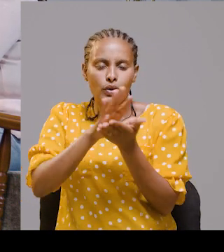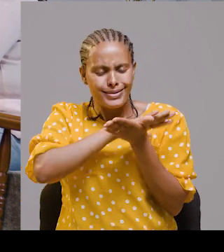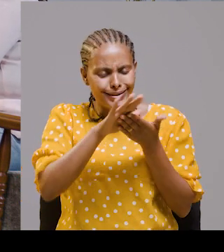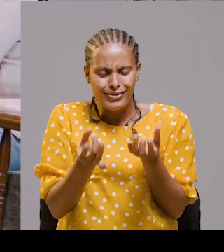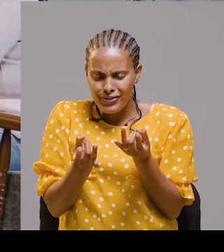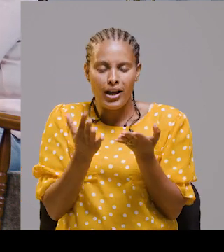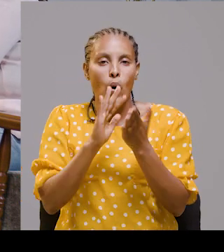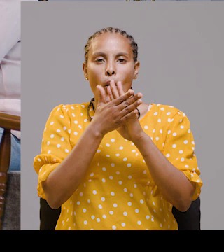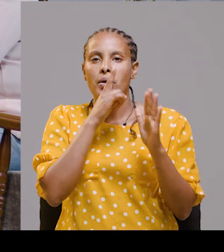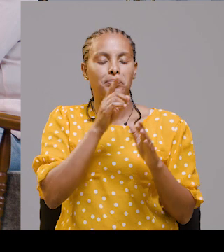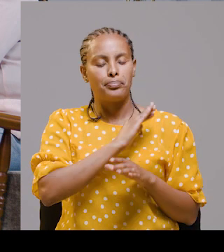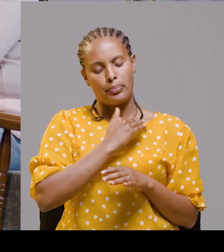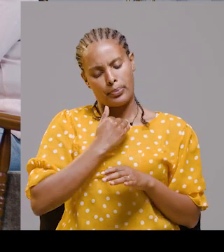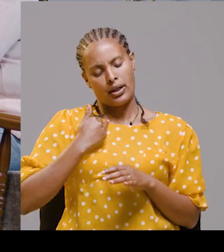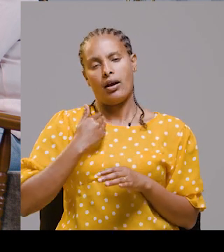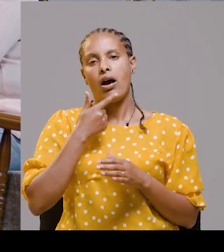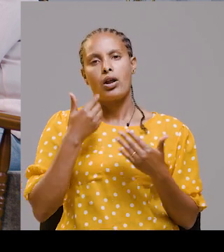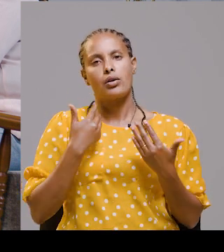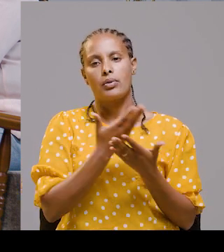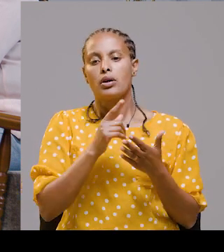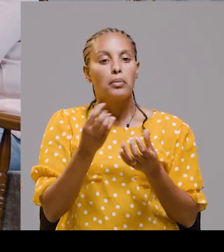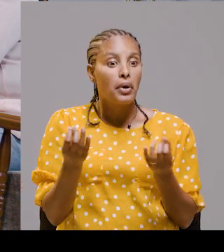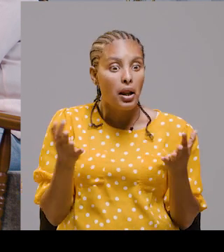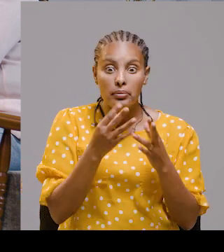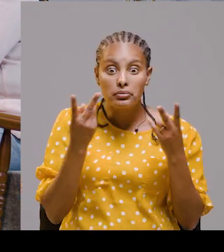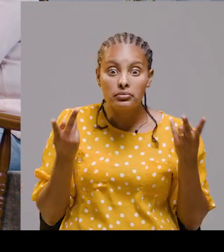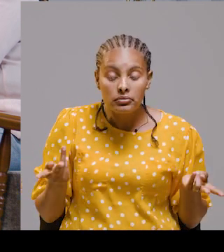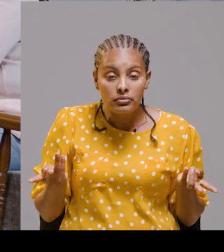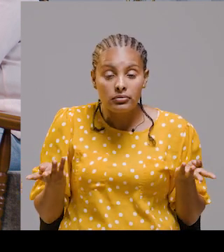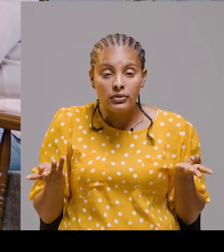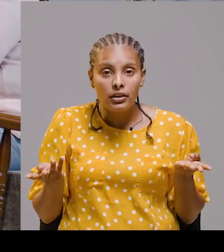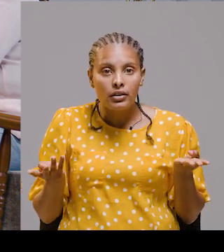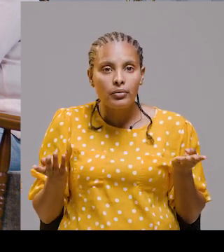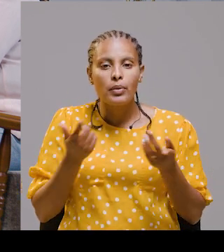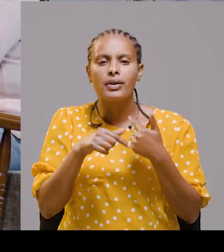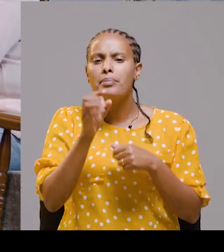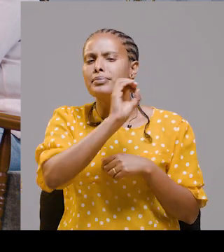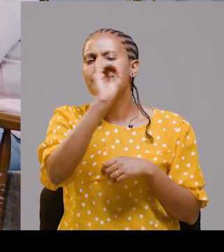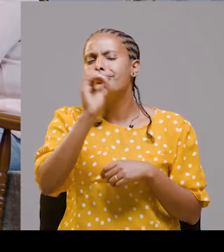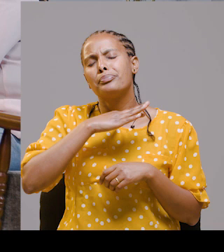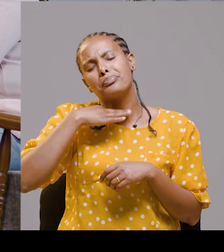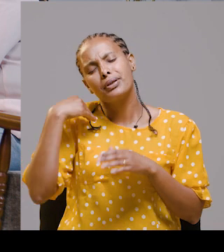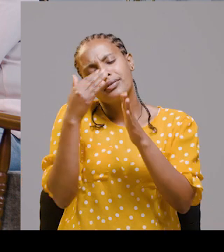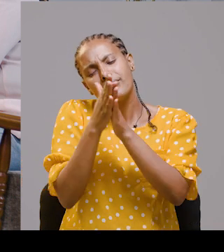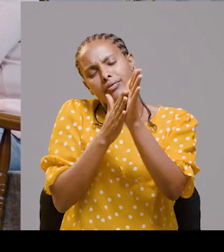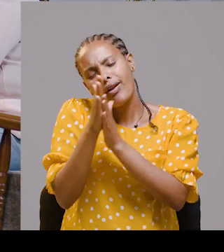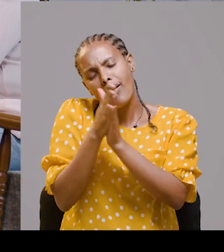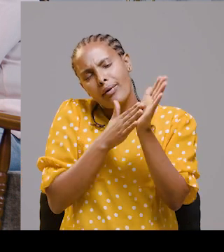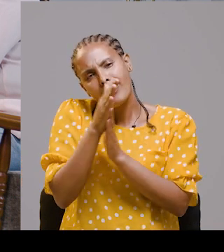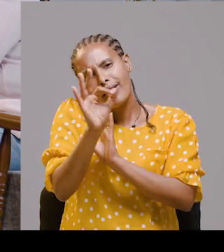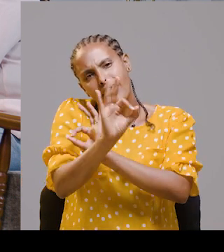ተብለው አሉ የተባሉት ነገሮች እንደሌሉ ማረጋገጫም ቢመጣ ምን ቢልም ልጆቹ ፍላጎት ሊያሳዩ